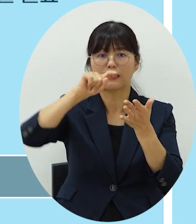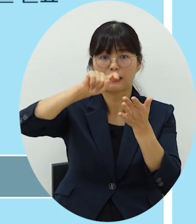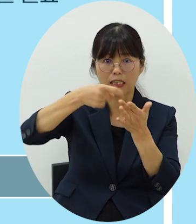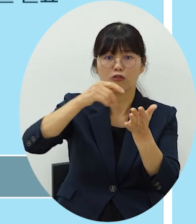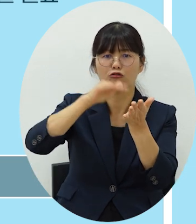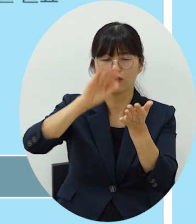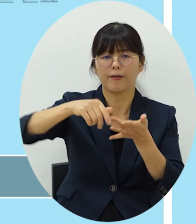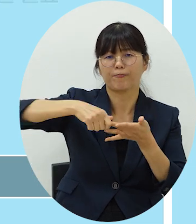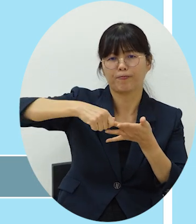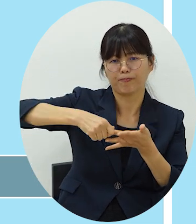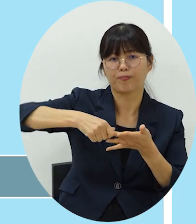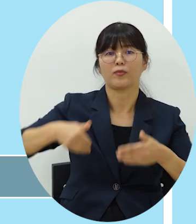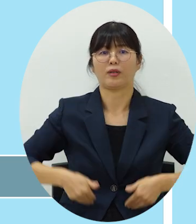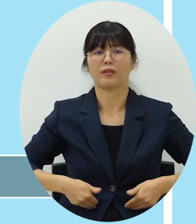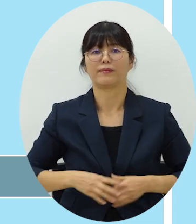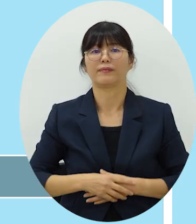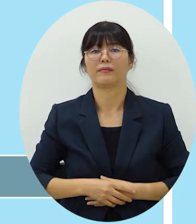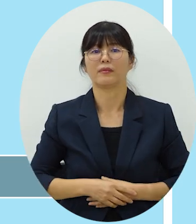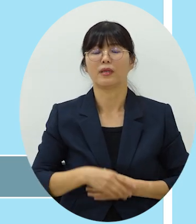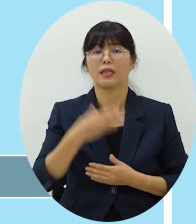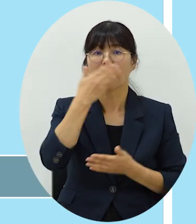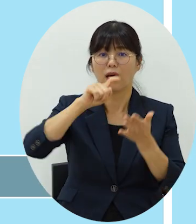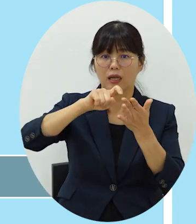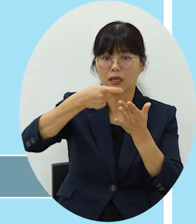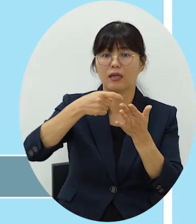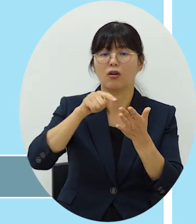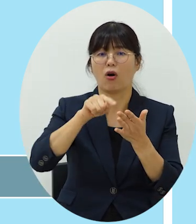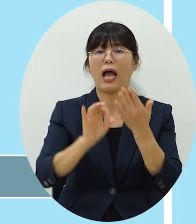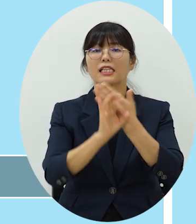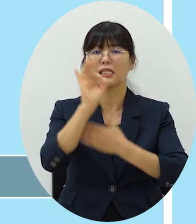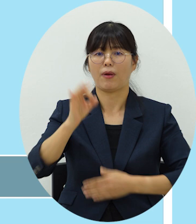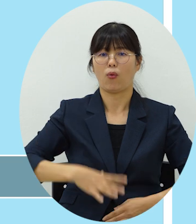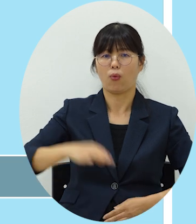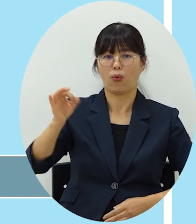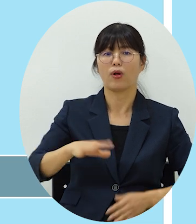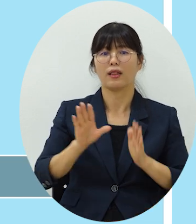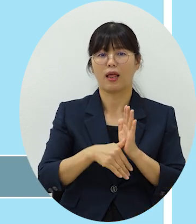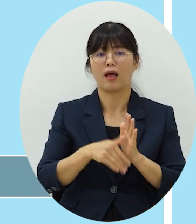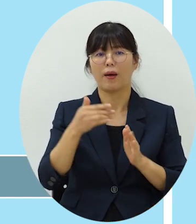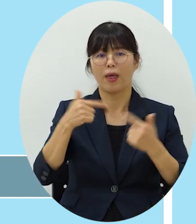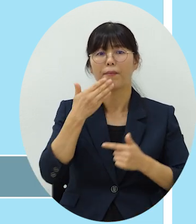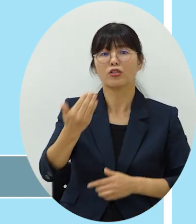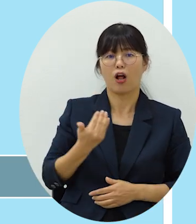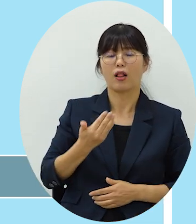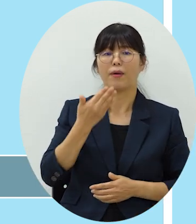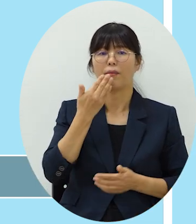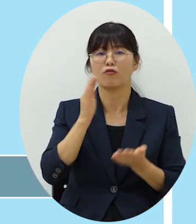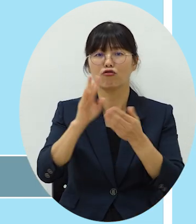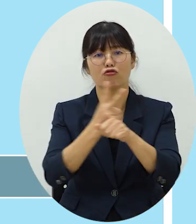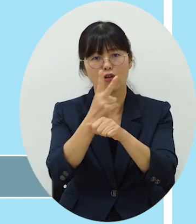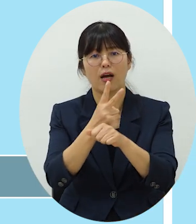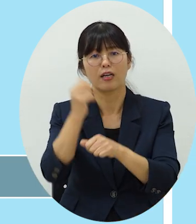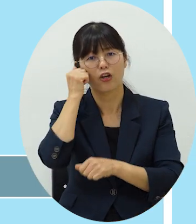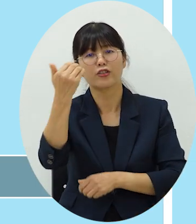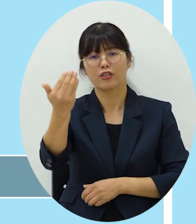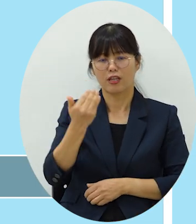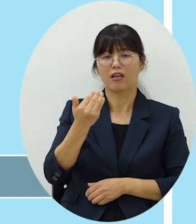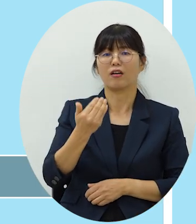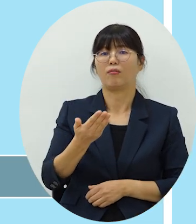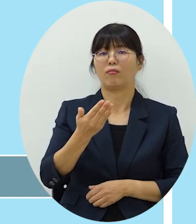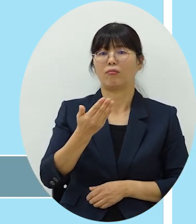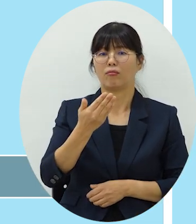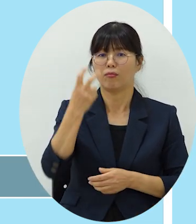충분한 지혈이 필요합니다. 혈당 측정은 아침 공복, 매 식전, 식후 2시간, 취침